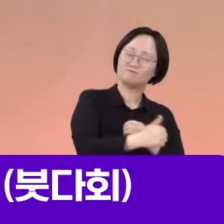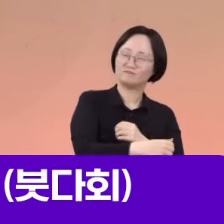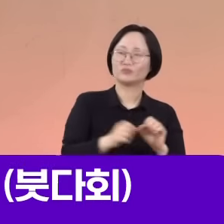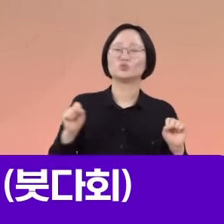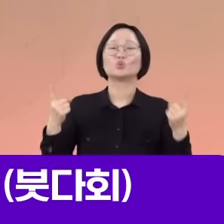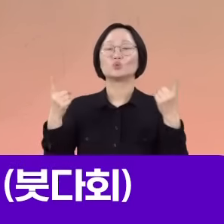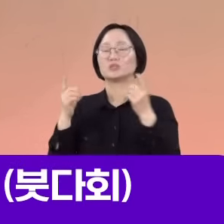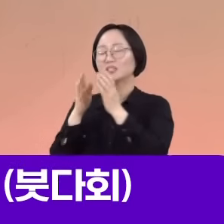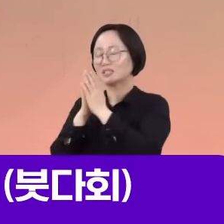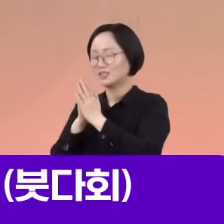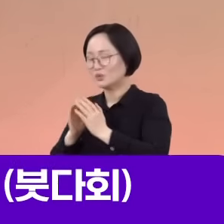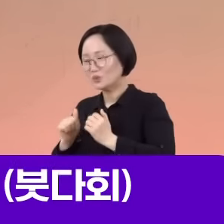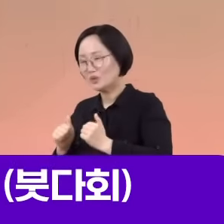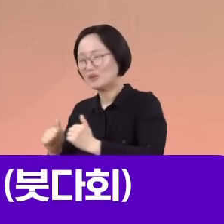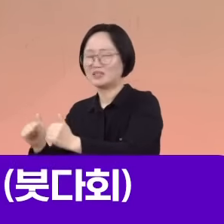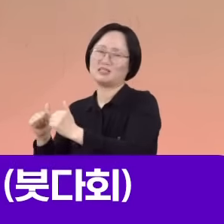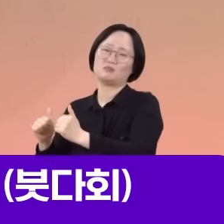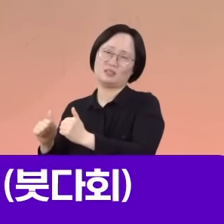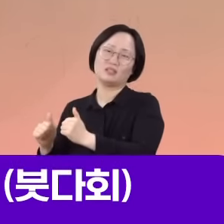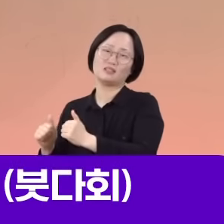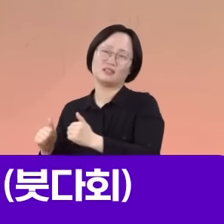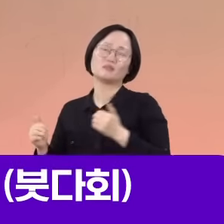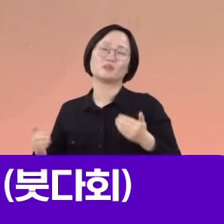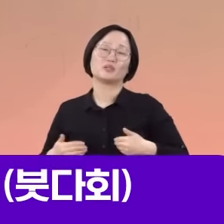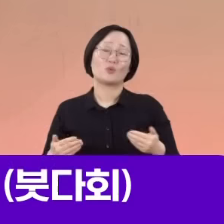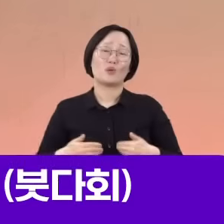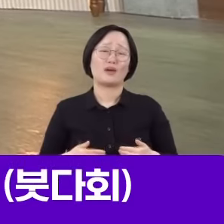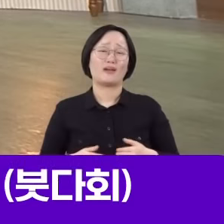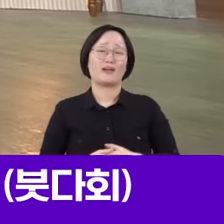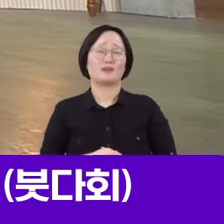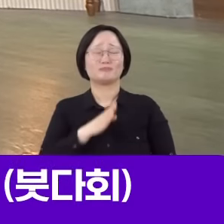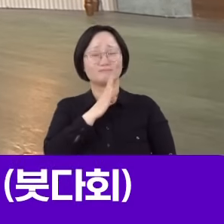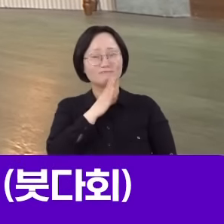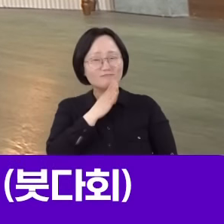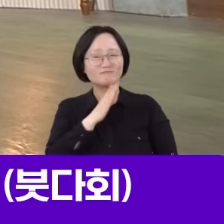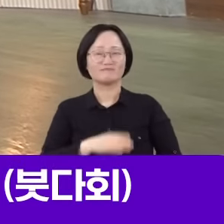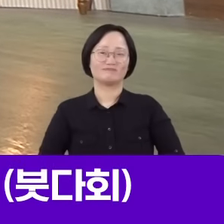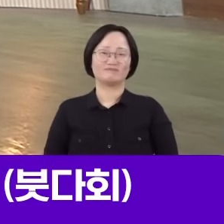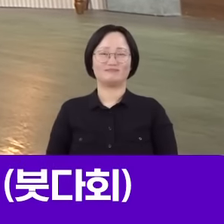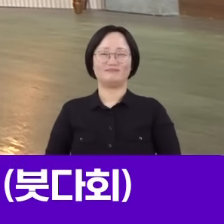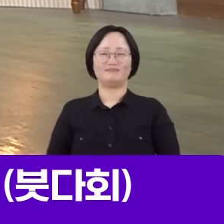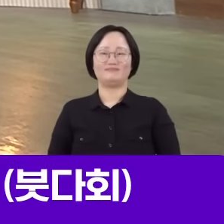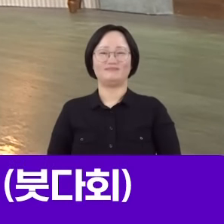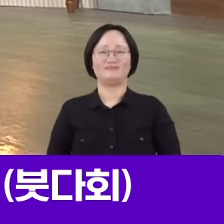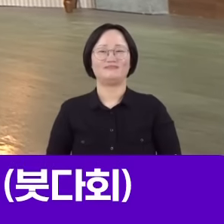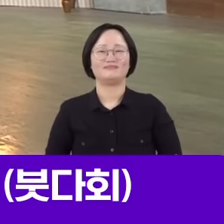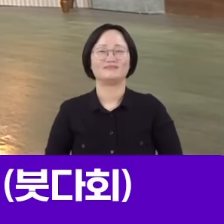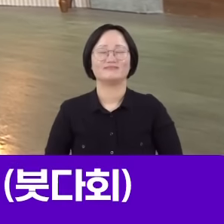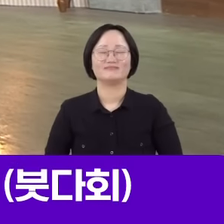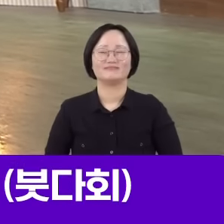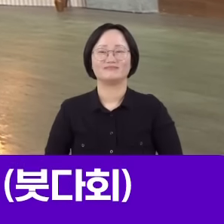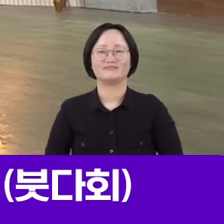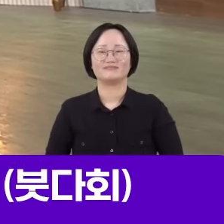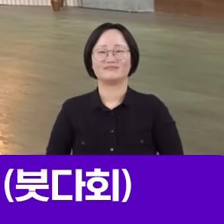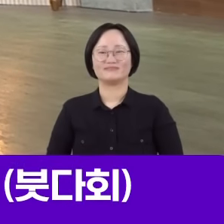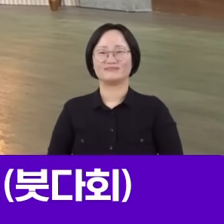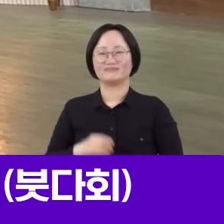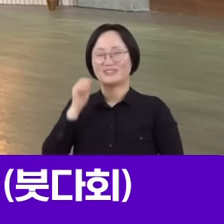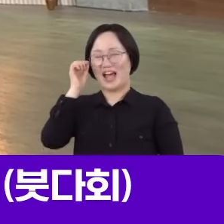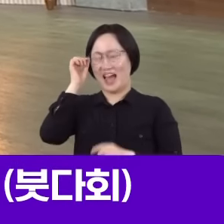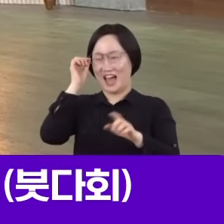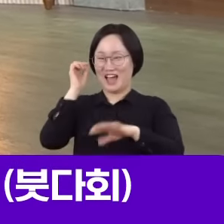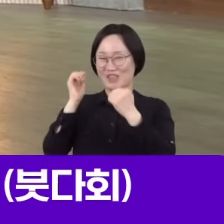바랍니다 이건 당연한 거겠죠 여러분 그래서 이거 우스갯 소린데 저 아는